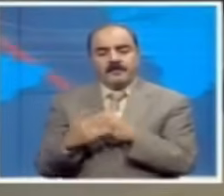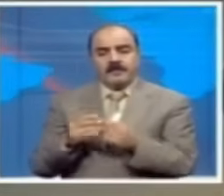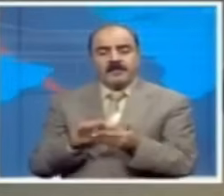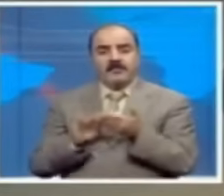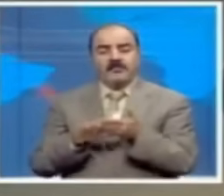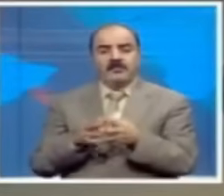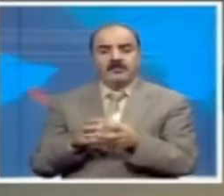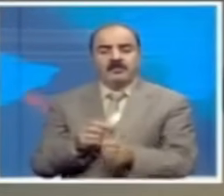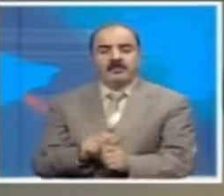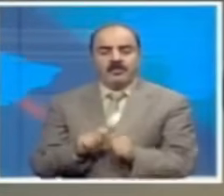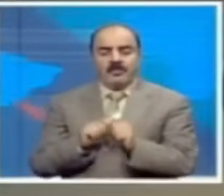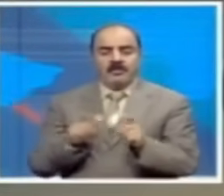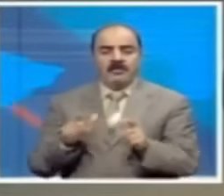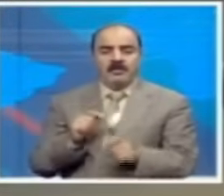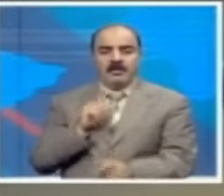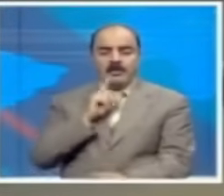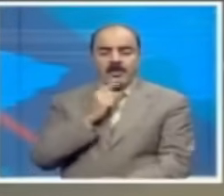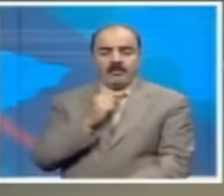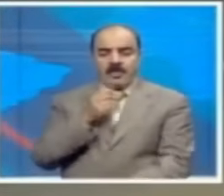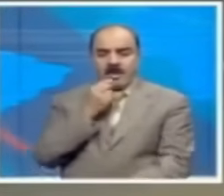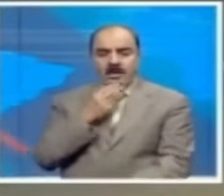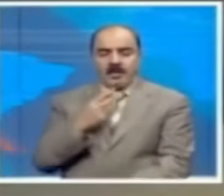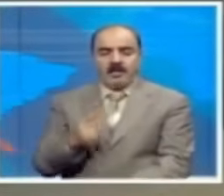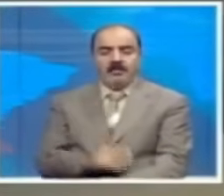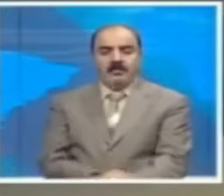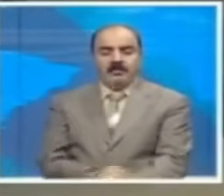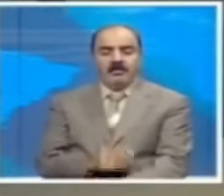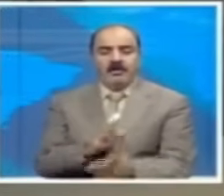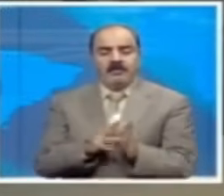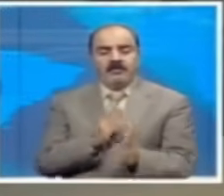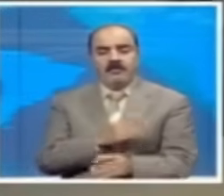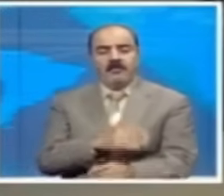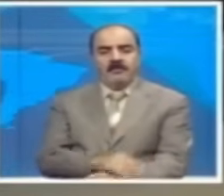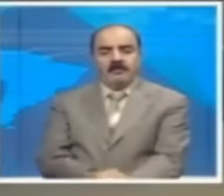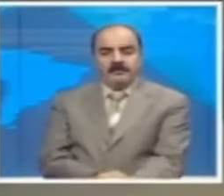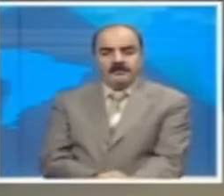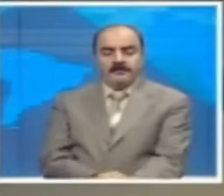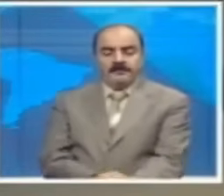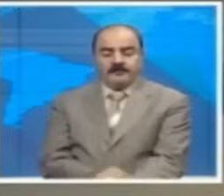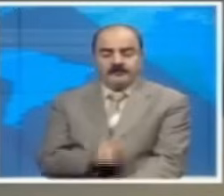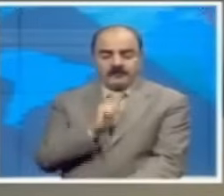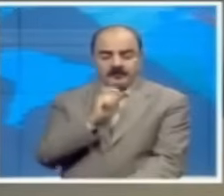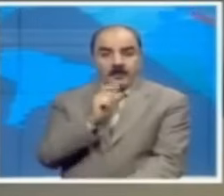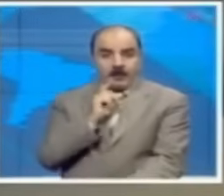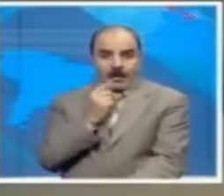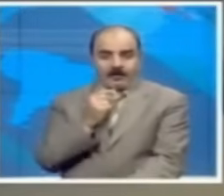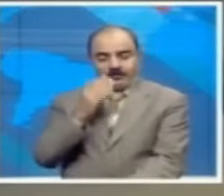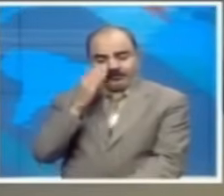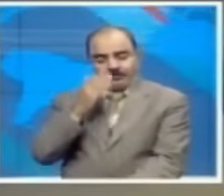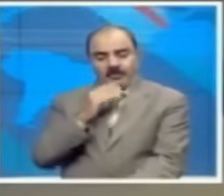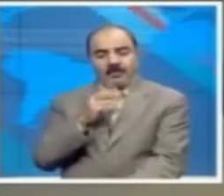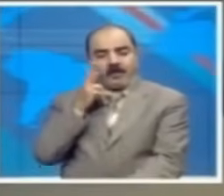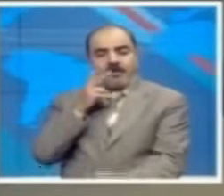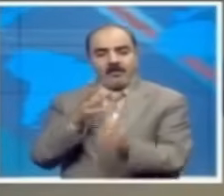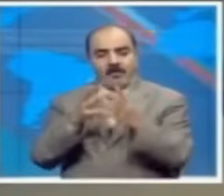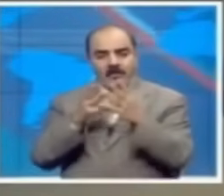والمساعدات الإنسانية والطبية والغذائية لأهالي غزة عبر معبر رفح. محمد عبد الصبور مراسل أخبار